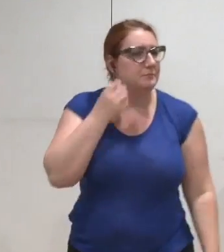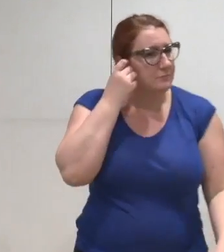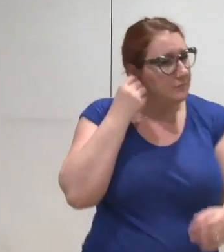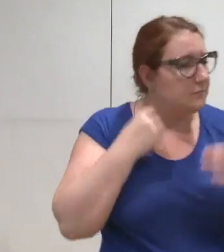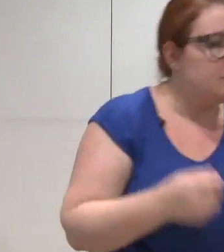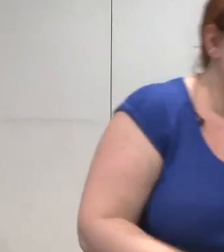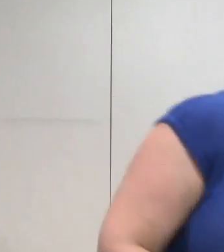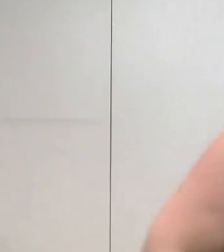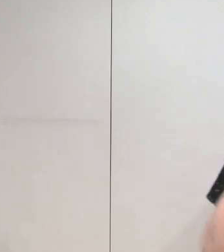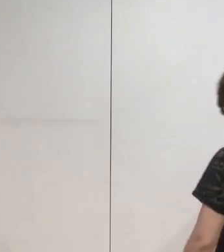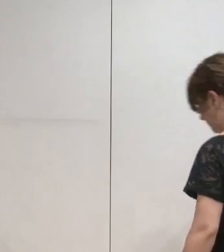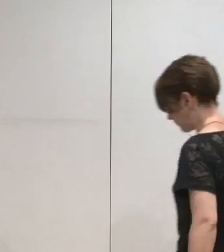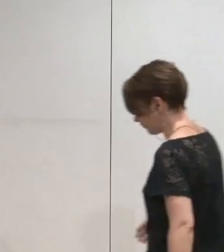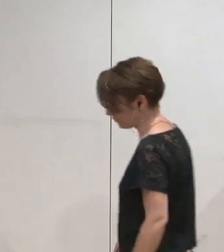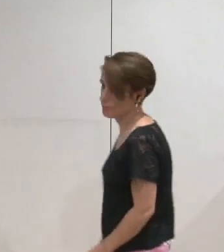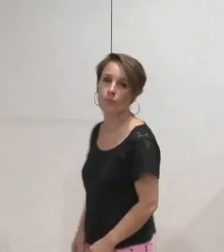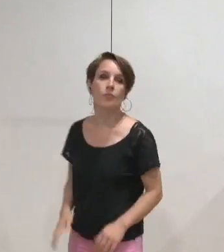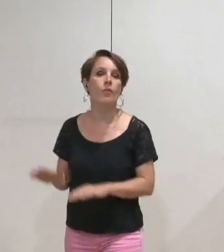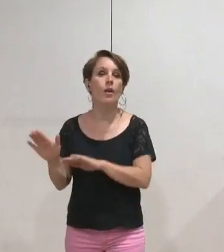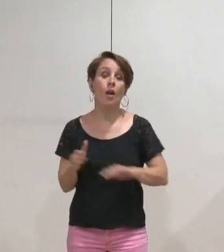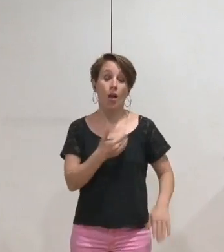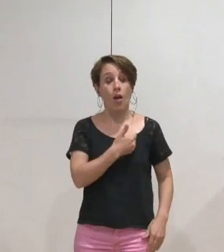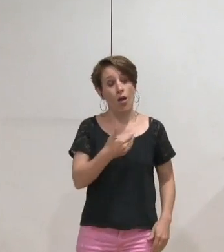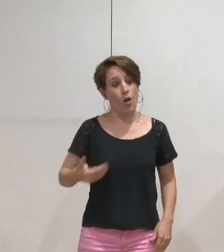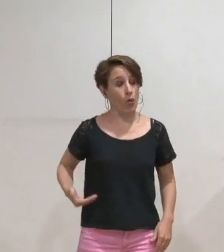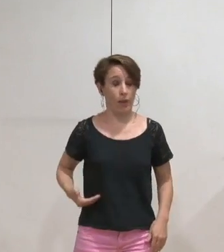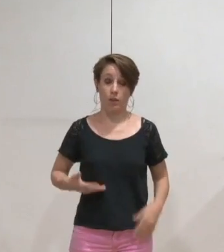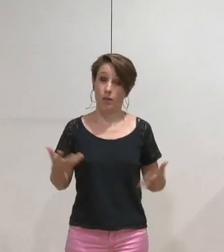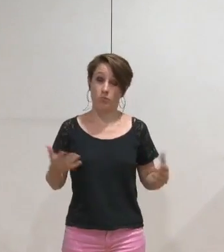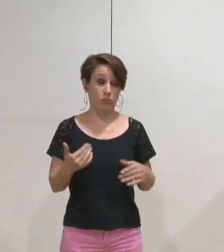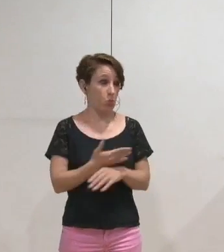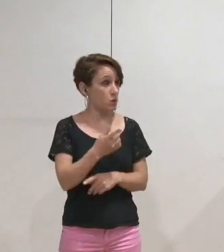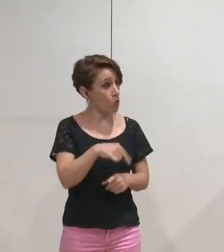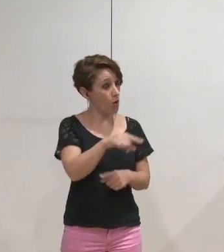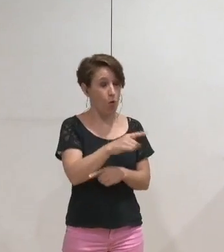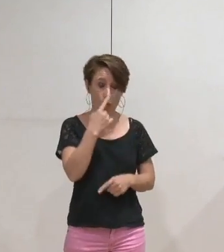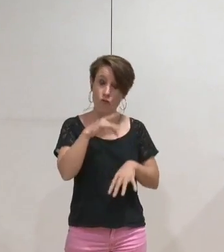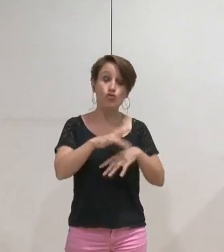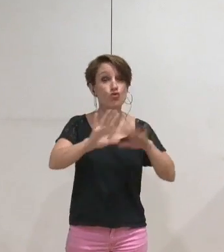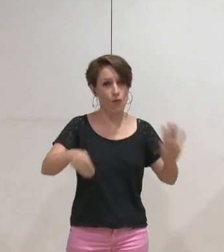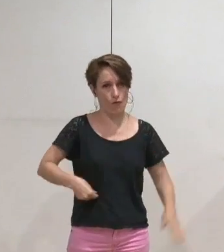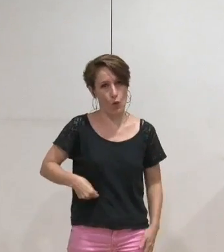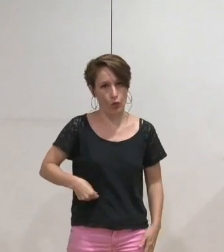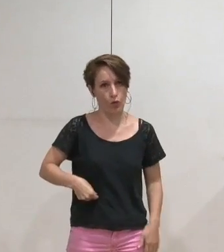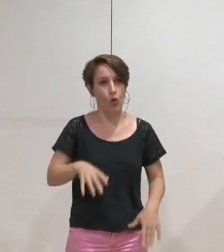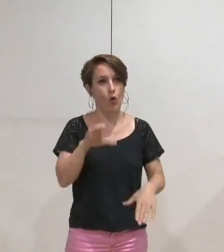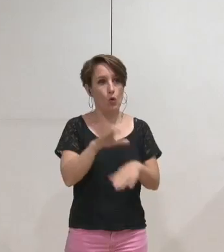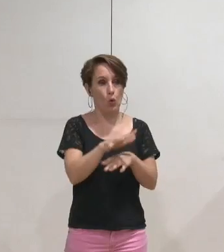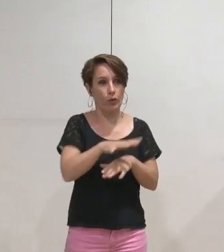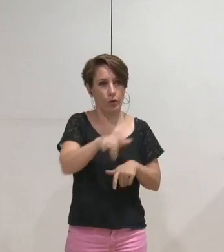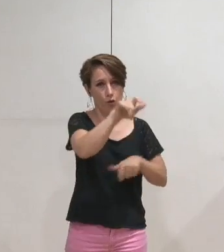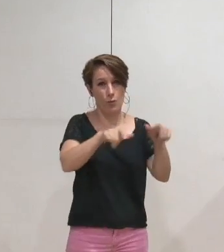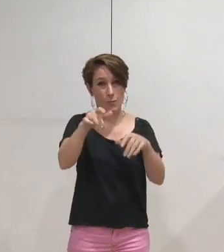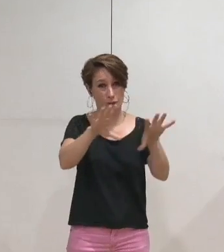enfin cette faute cette faute vis-à-vis des riverins parce que vous